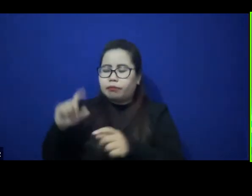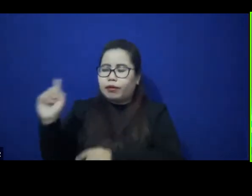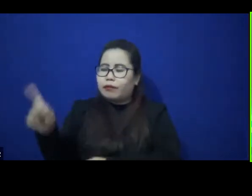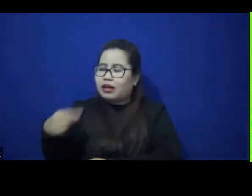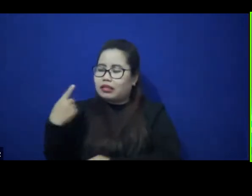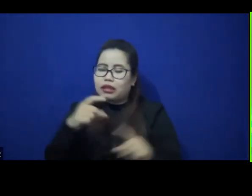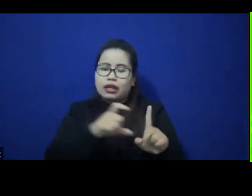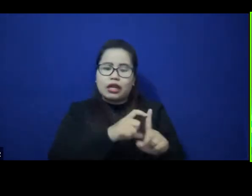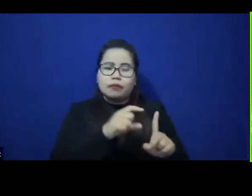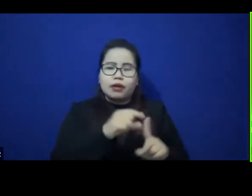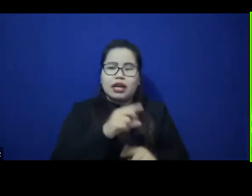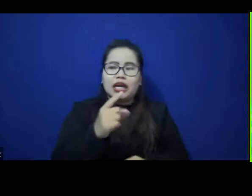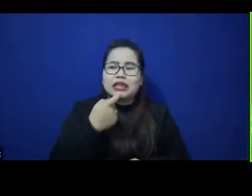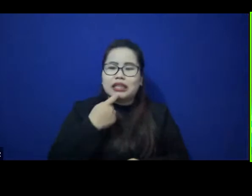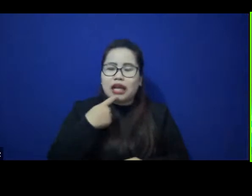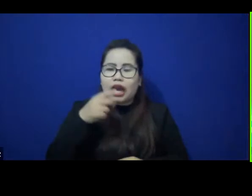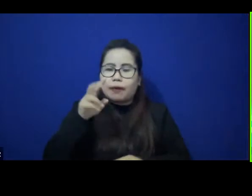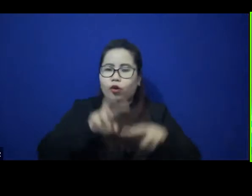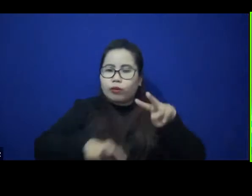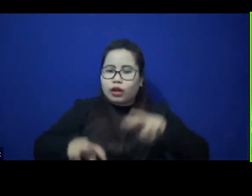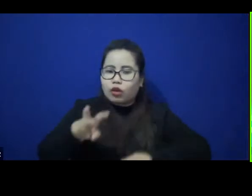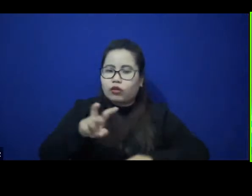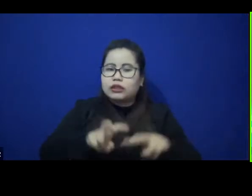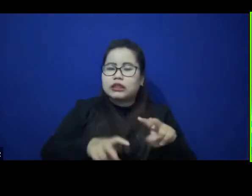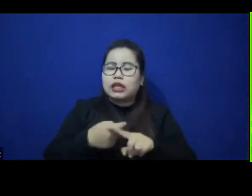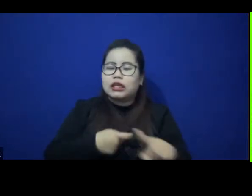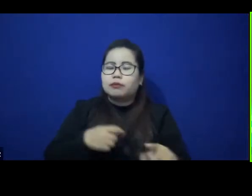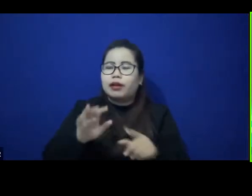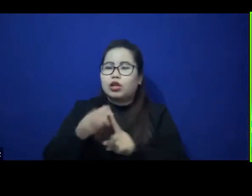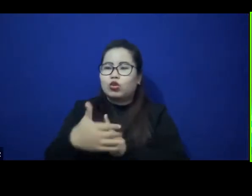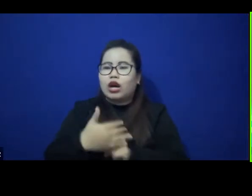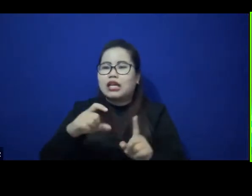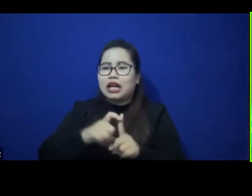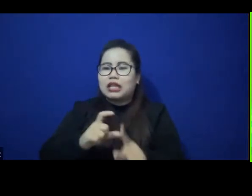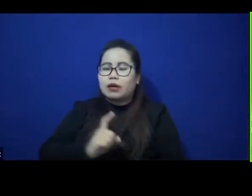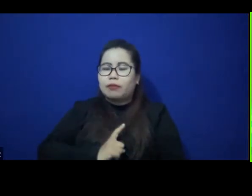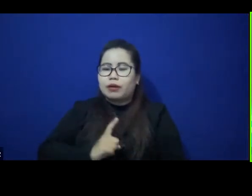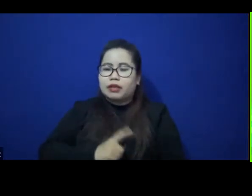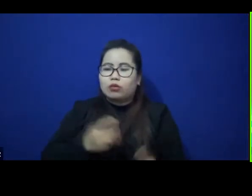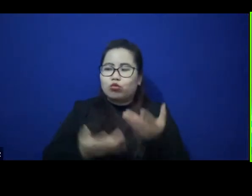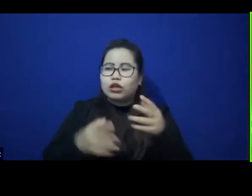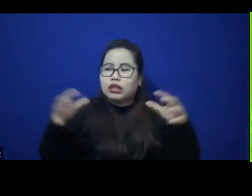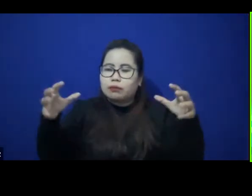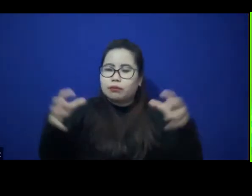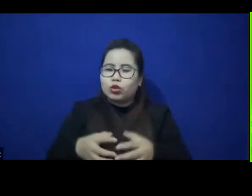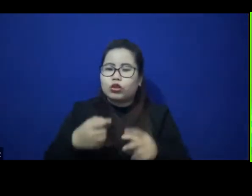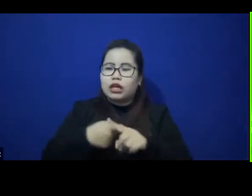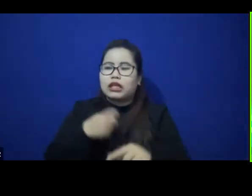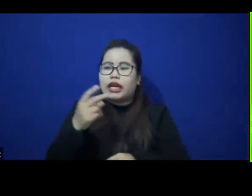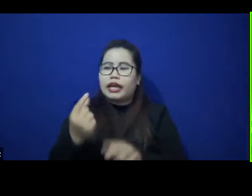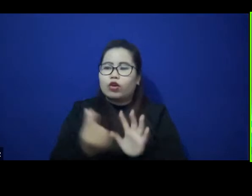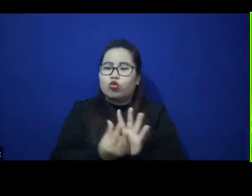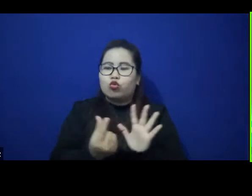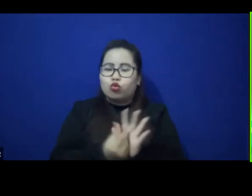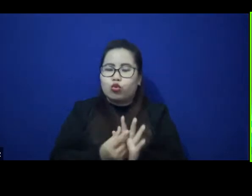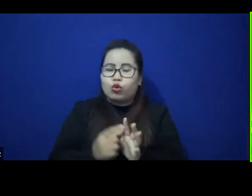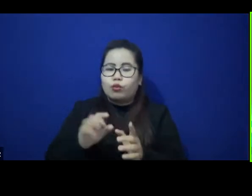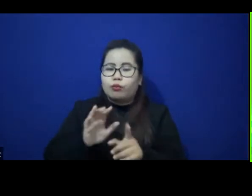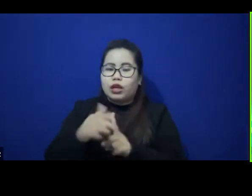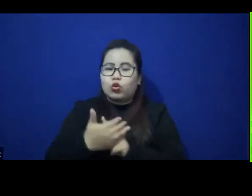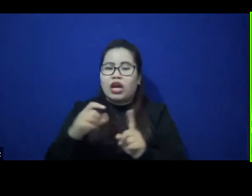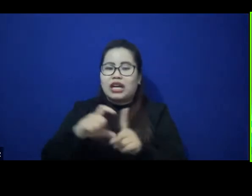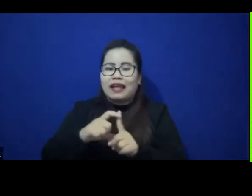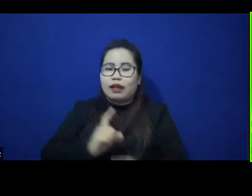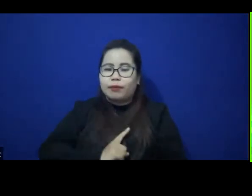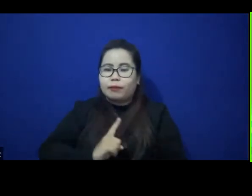mengenai otoritas pengawas perlindungan data pribadi yang akan dibentuk melalui RUU perlindungan data pribadi